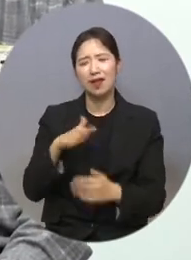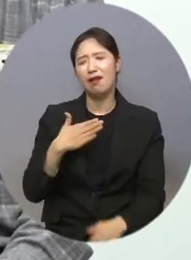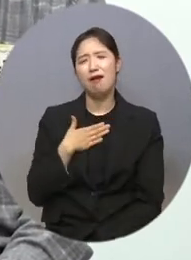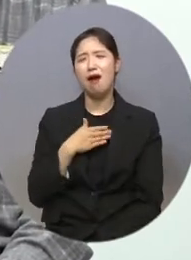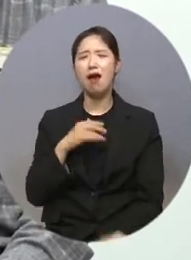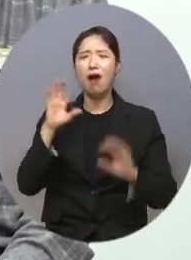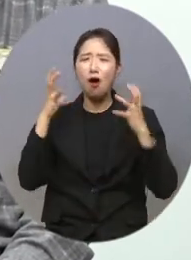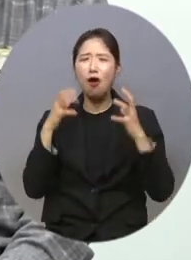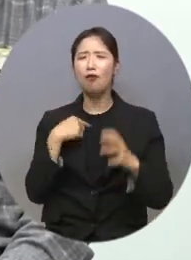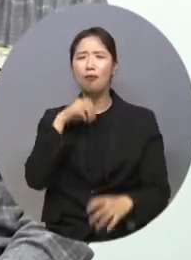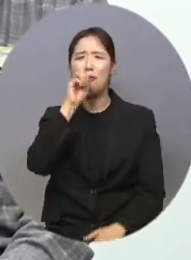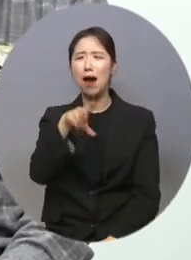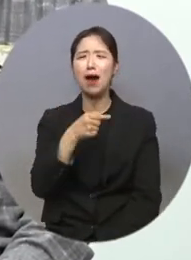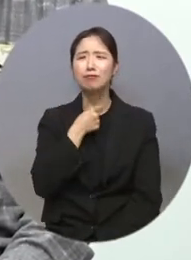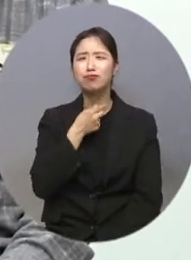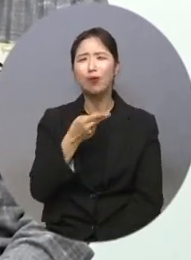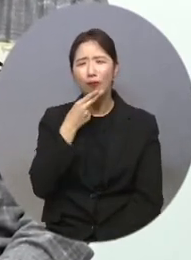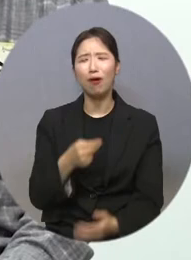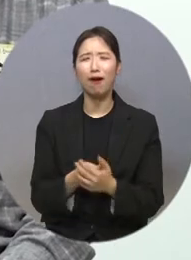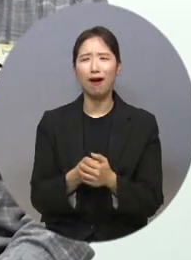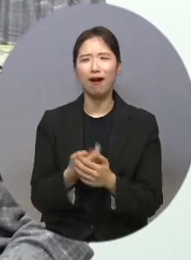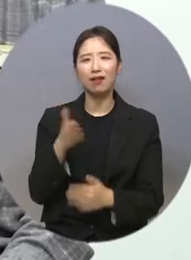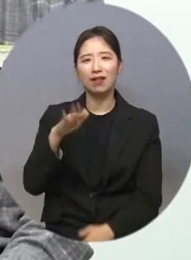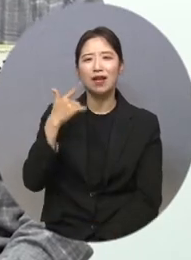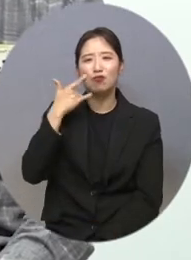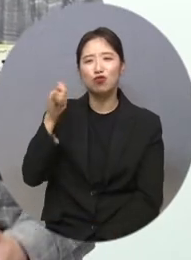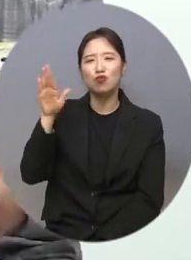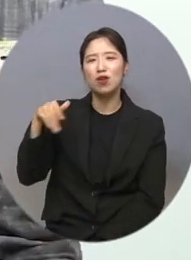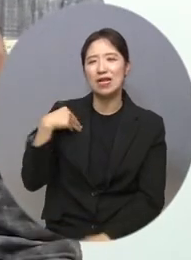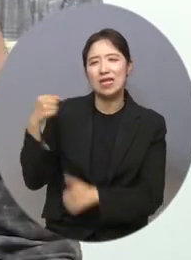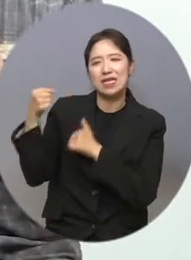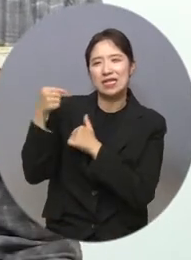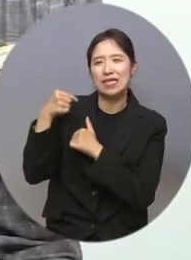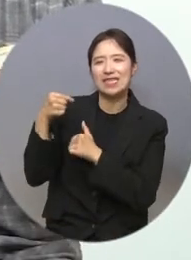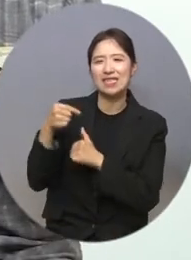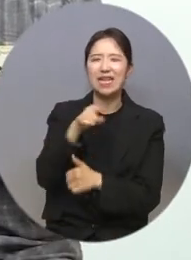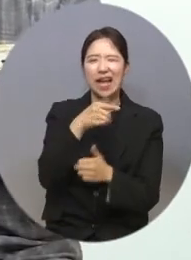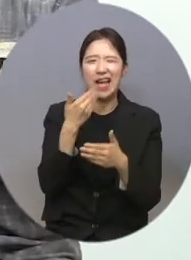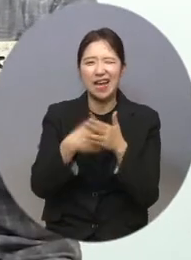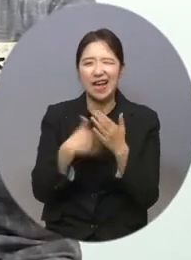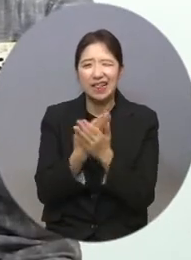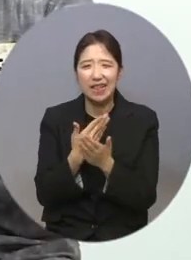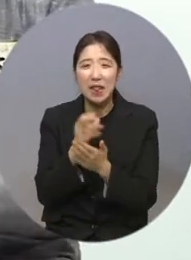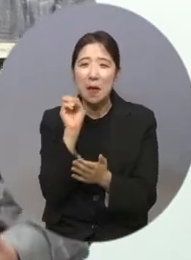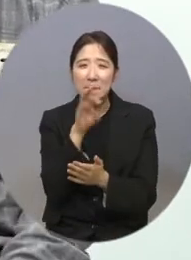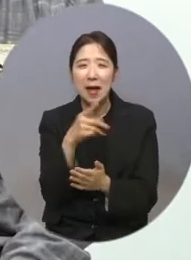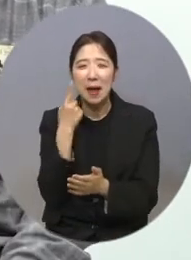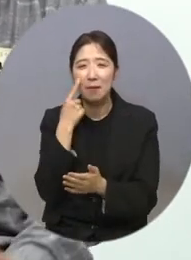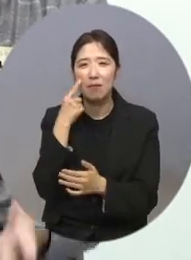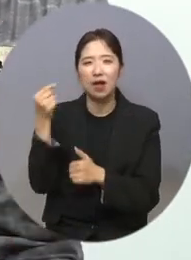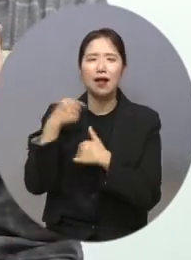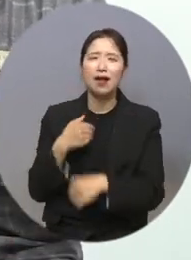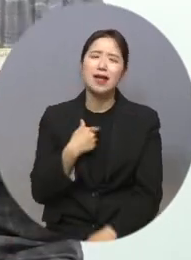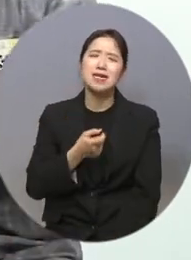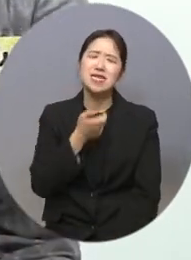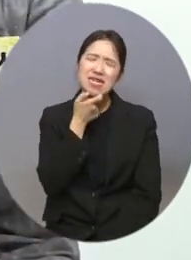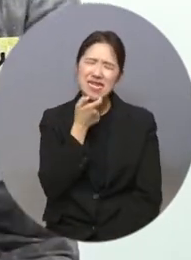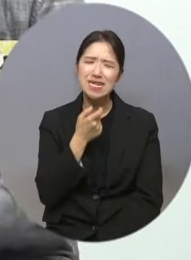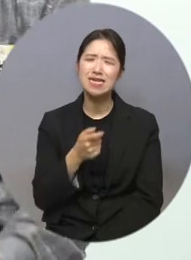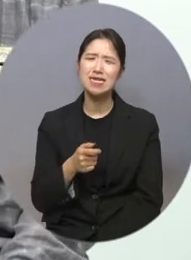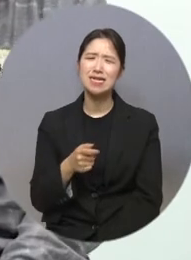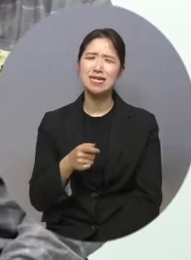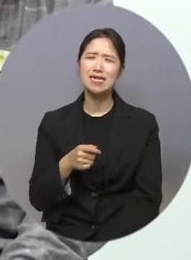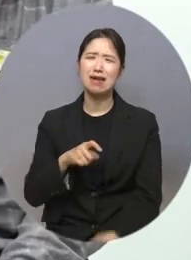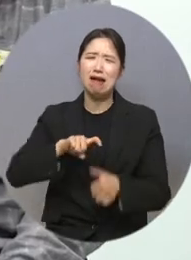그런 말 하고 싶지 않은데 아, 그거를 이제 부모님이 부모님이 깎아달라고 해라. 저한테 깎아달라고 좀 얘기를 해달라 하기 싫은데 이제 그런 걸 해야 되는